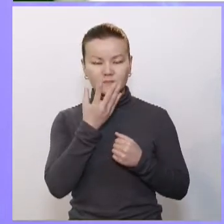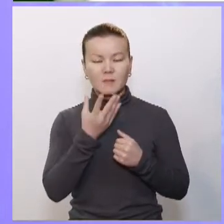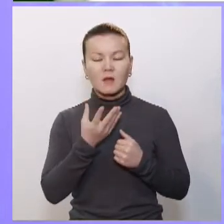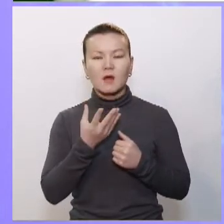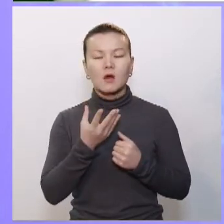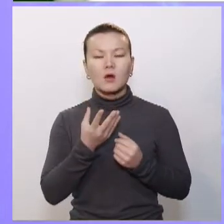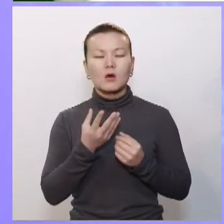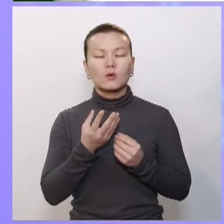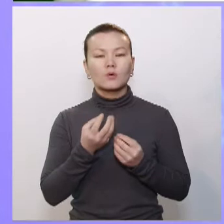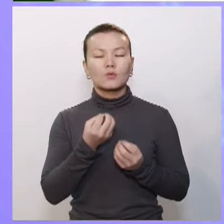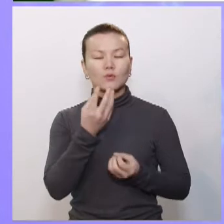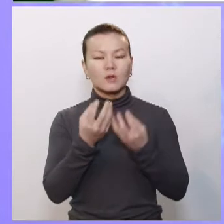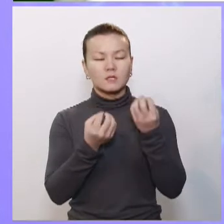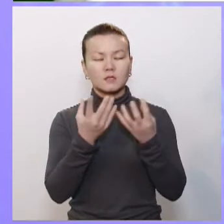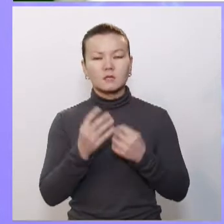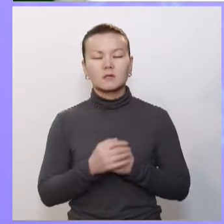Гүлдөй башташат.